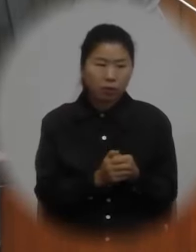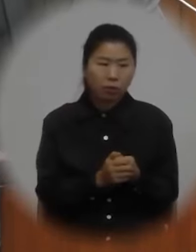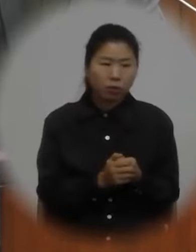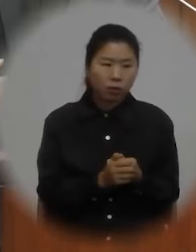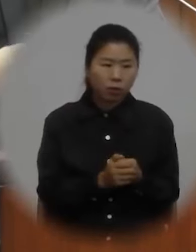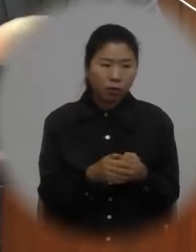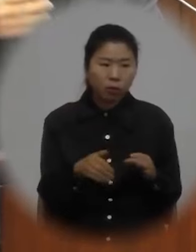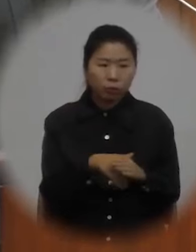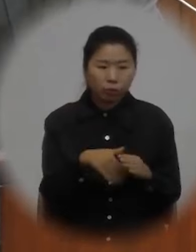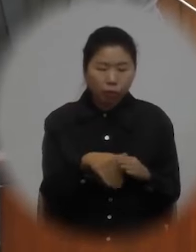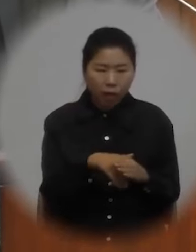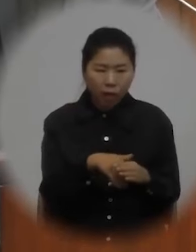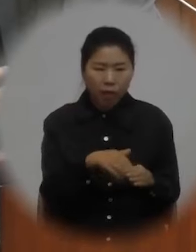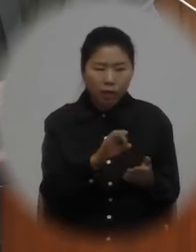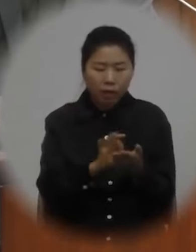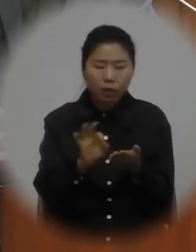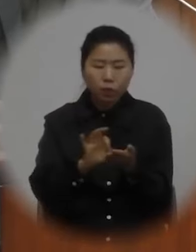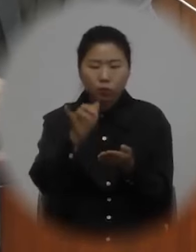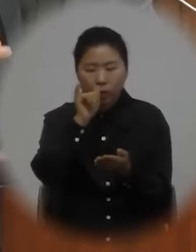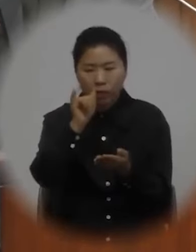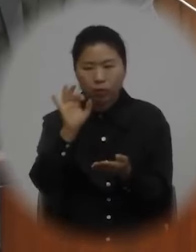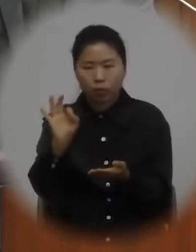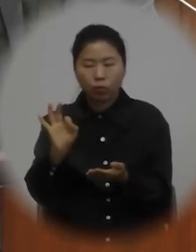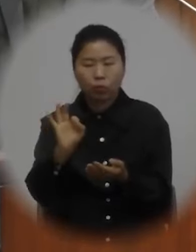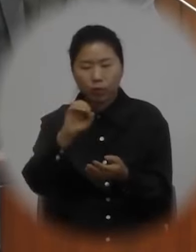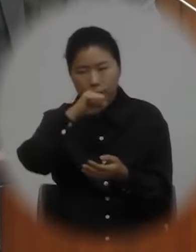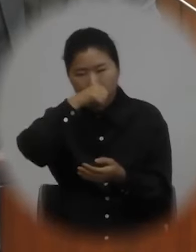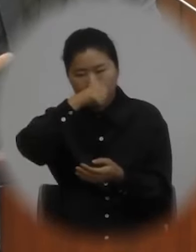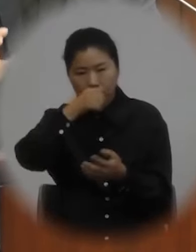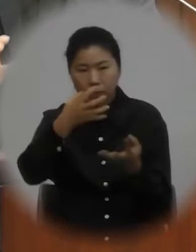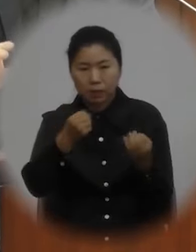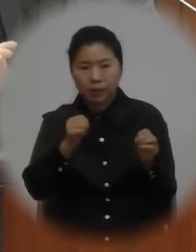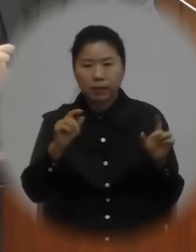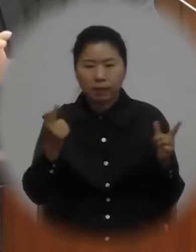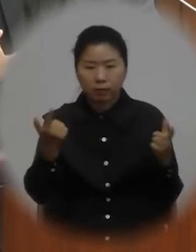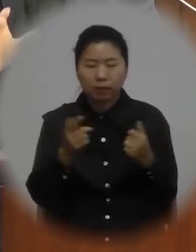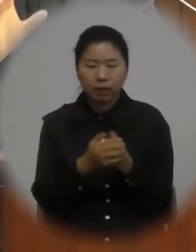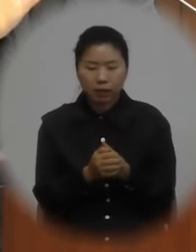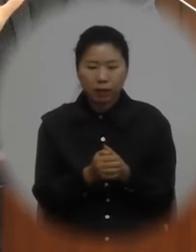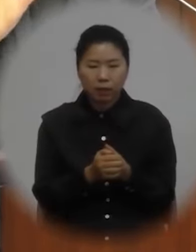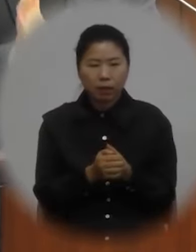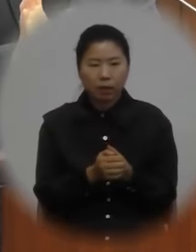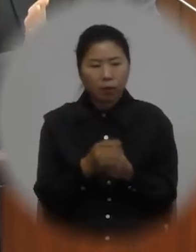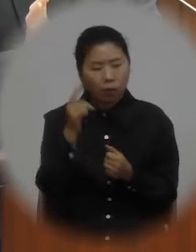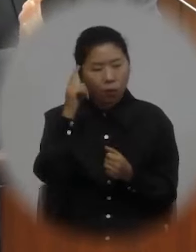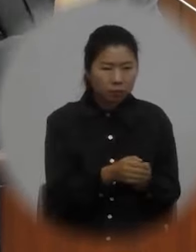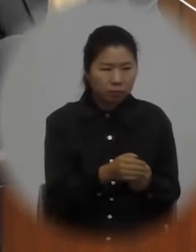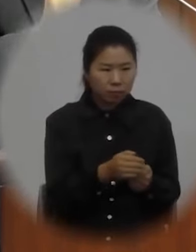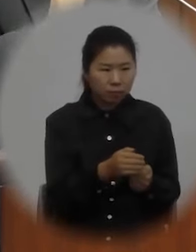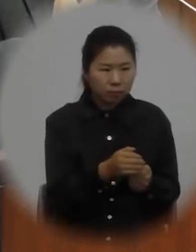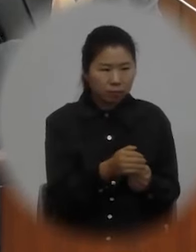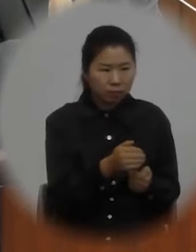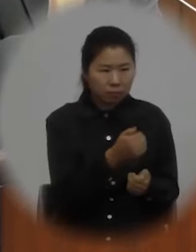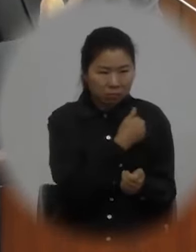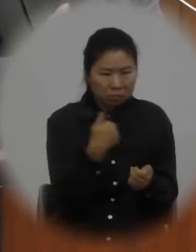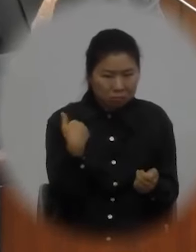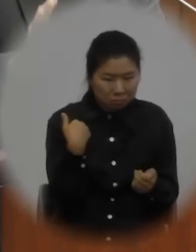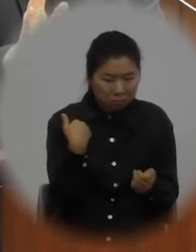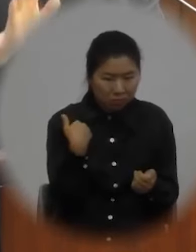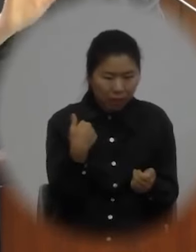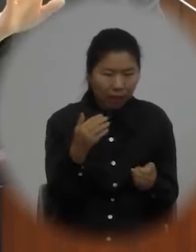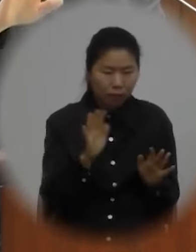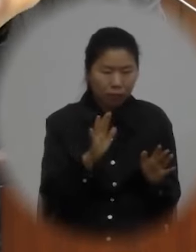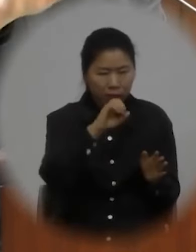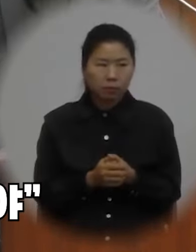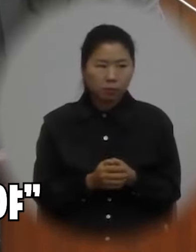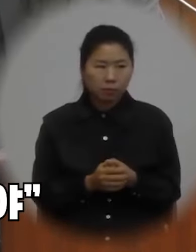우리가 문화에 쓸수 있는 비용이 이렇게 많지 않을 텐데 한 분야에 그 예산이 좀 집중돼 있지